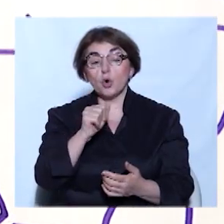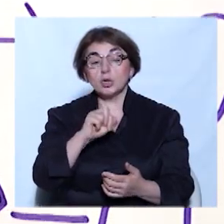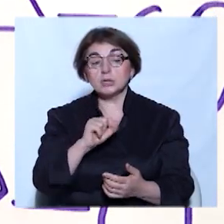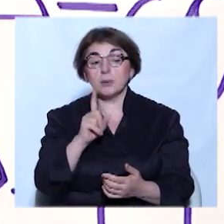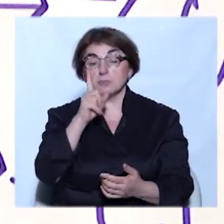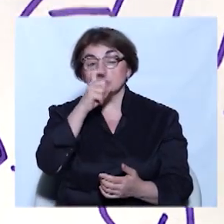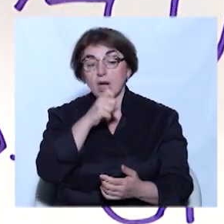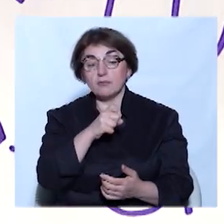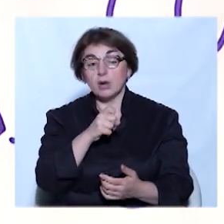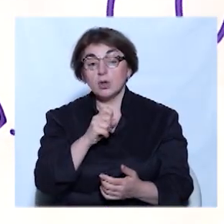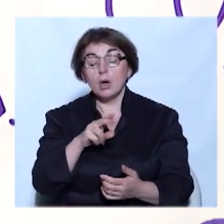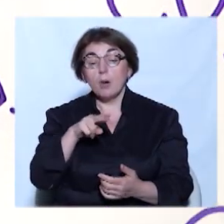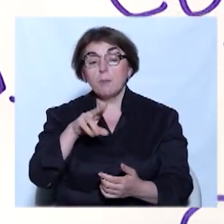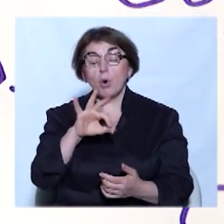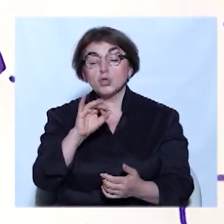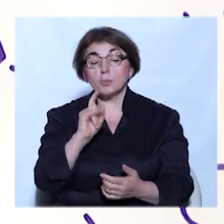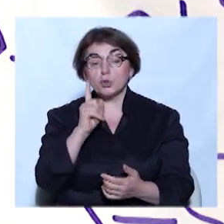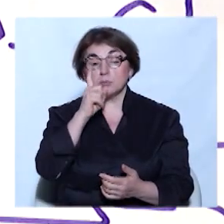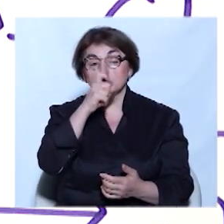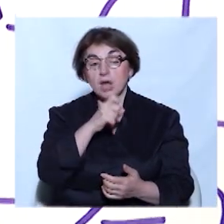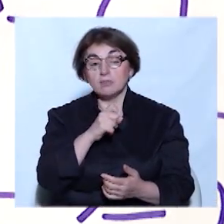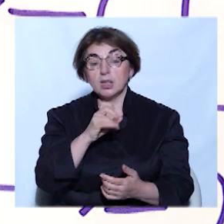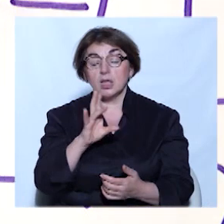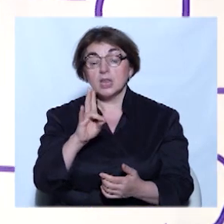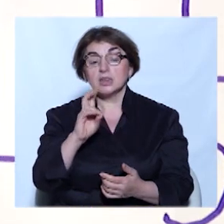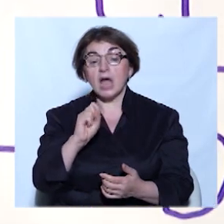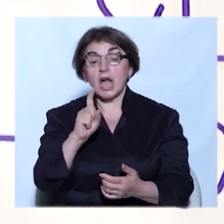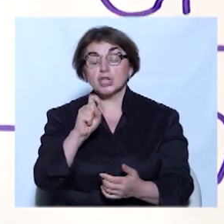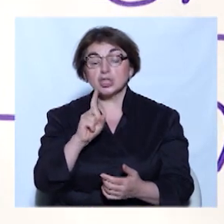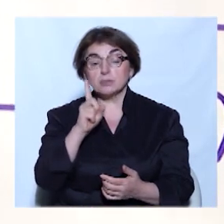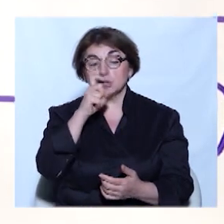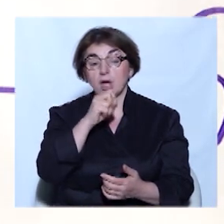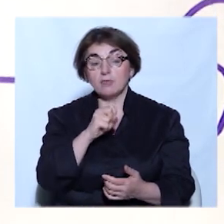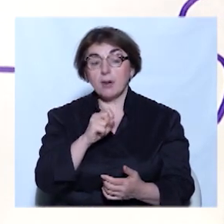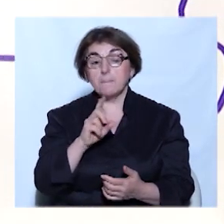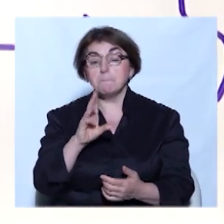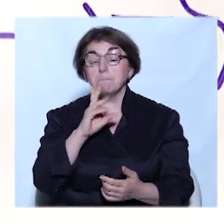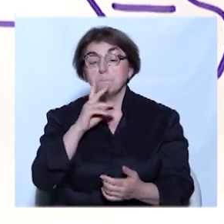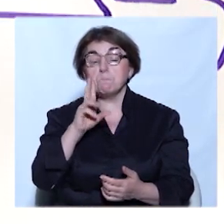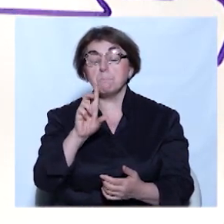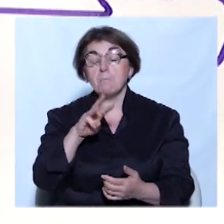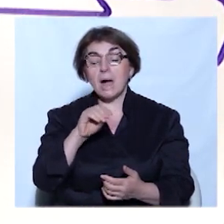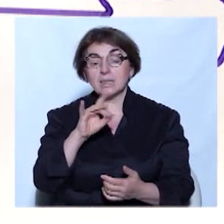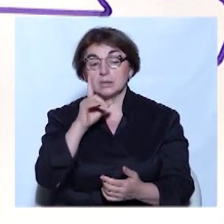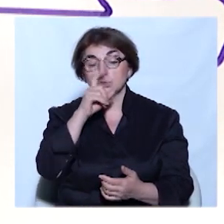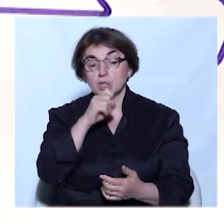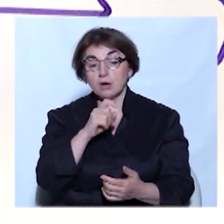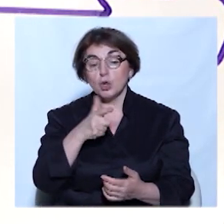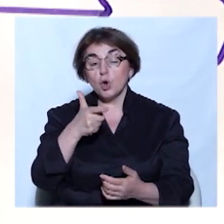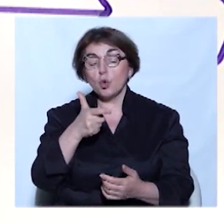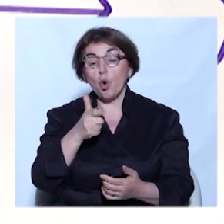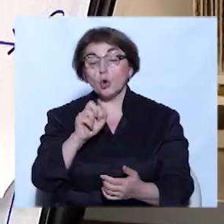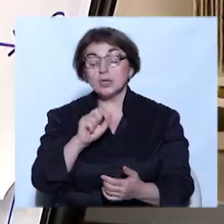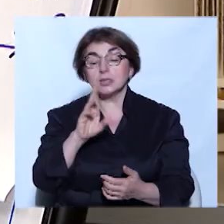მჟავა, ფოსფორ მჟავა, ნახშირ მჟავა, მარილ მჟავა, გოგირდ